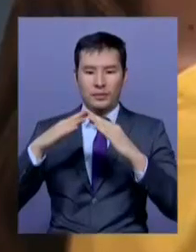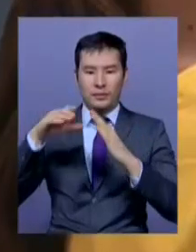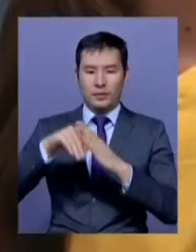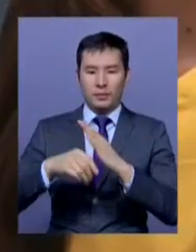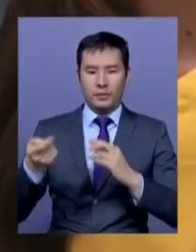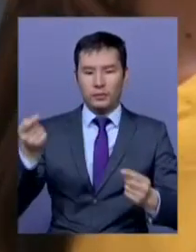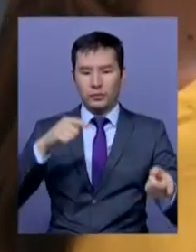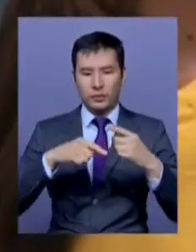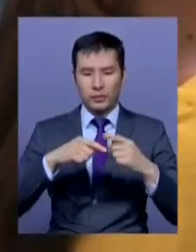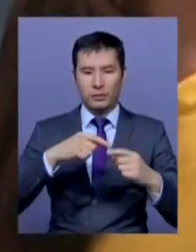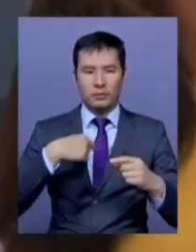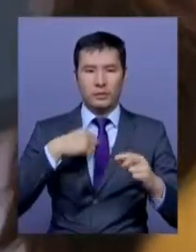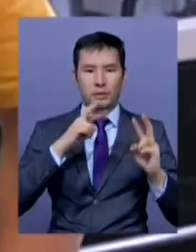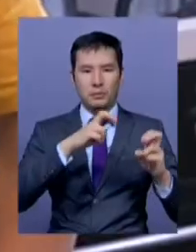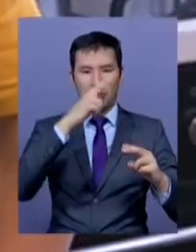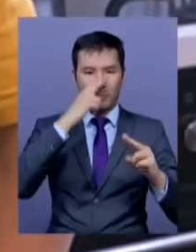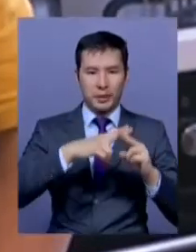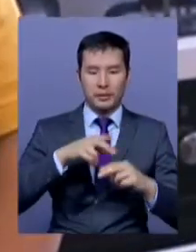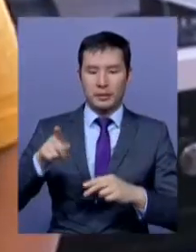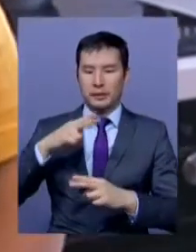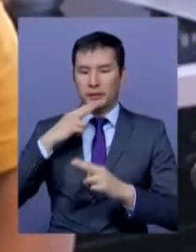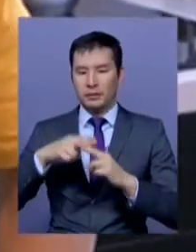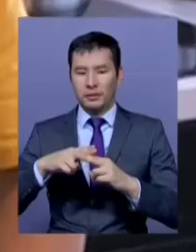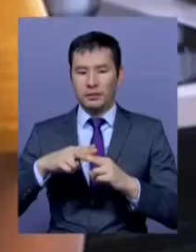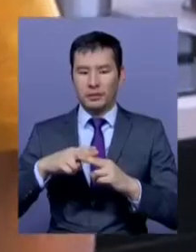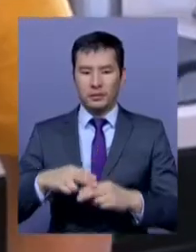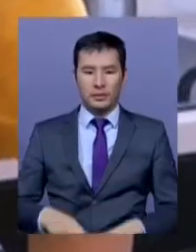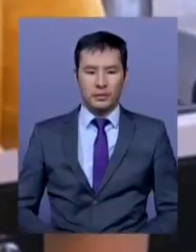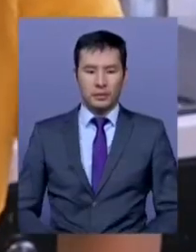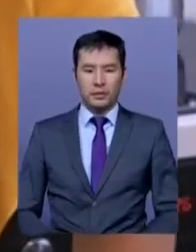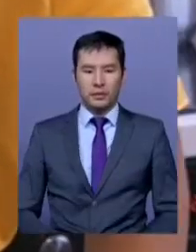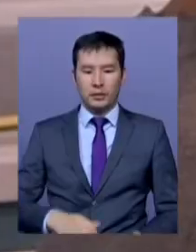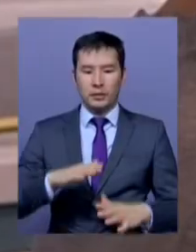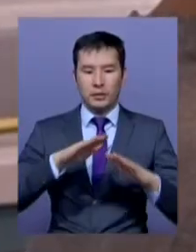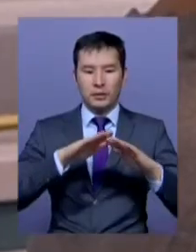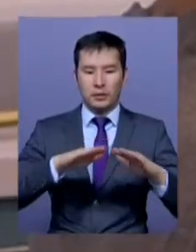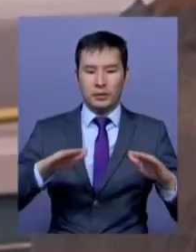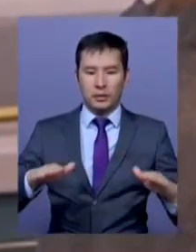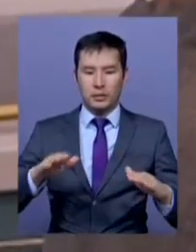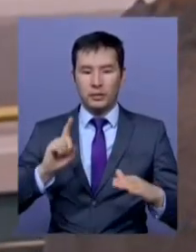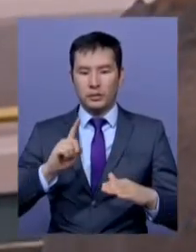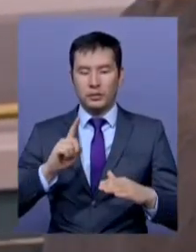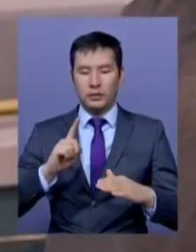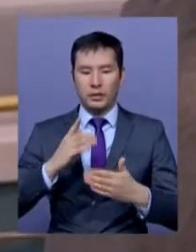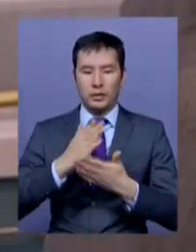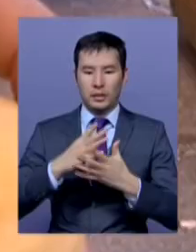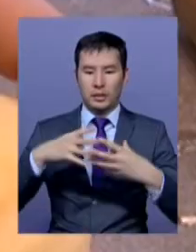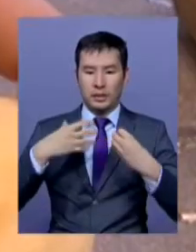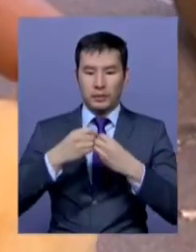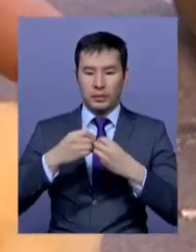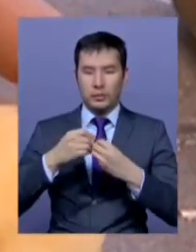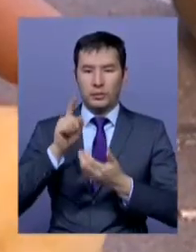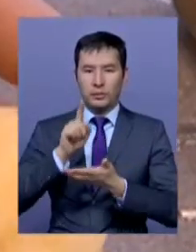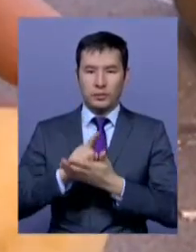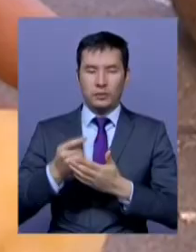аға әпкеде байрандай ұйып отыр. Мұнда қатып қалған заң жоқ. Балалар еркіндігіне шектеу қойылмайды. Бірақ отбасылық татулыққа